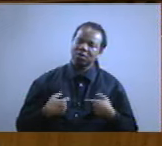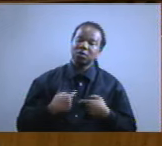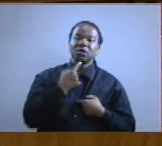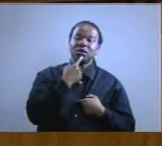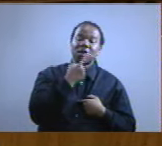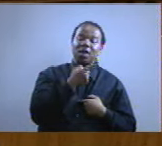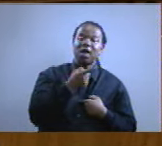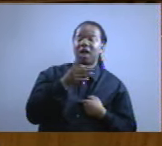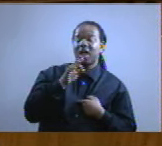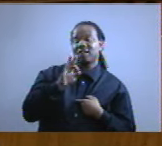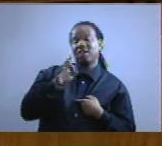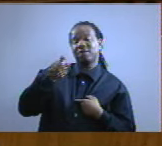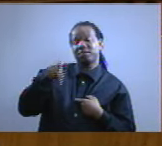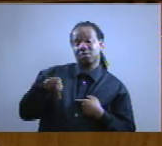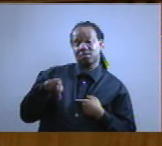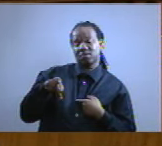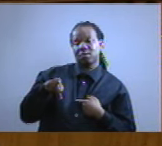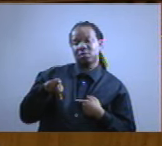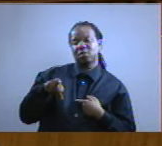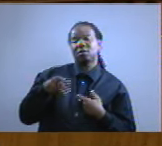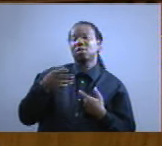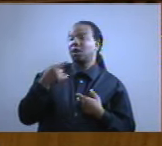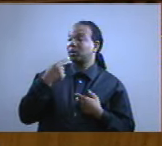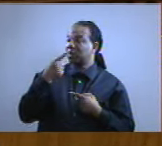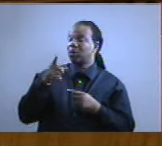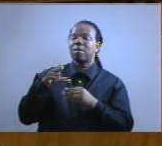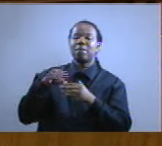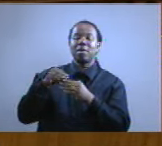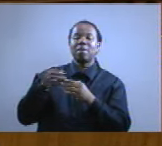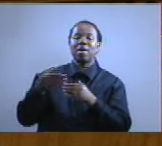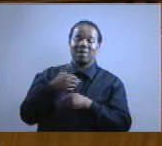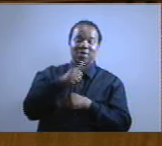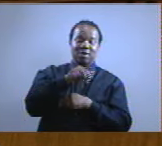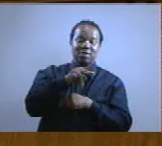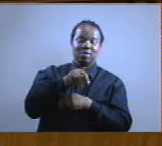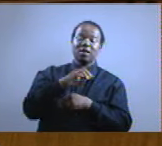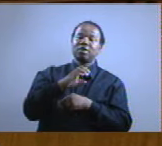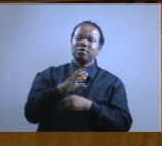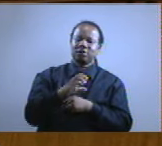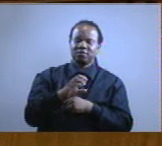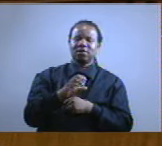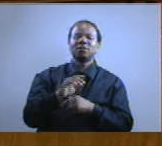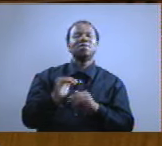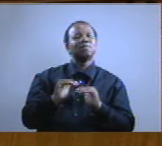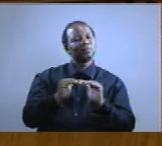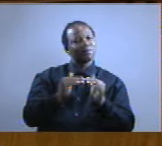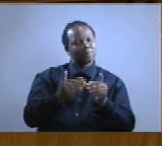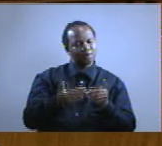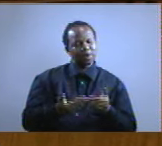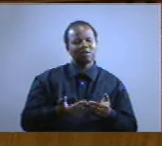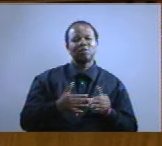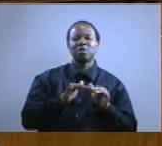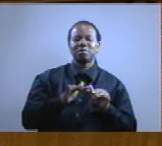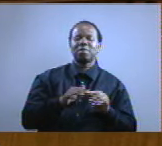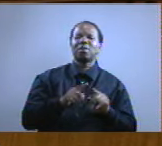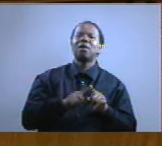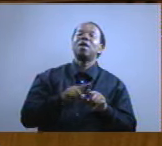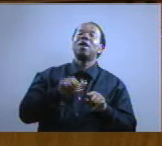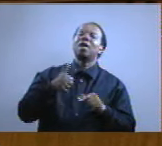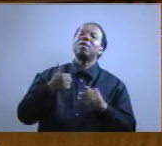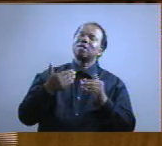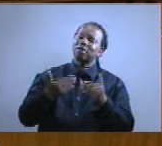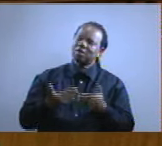dat die ANC gee om vir sy mense van hierdie land. So die